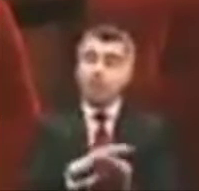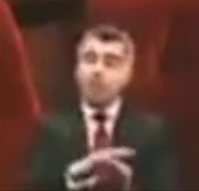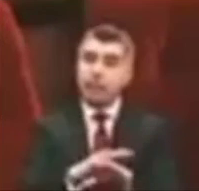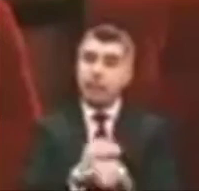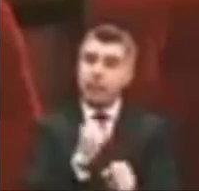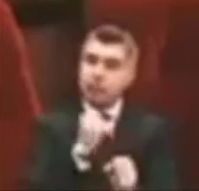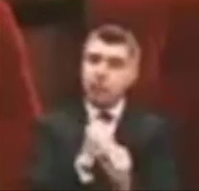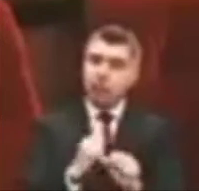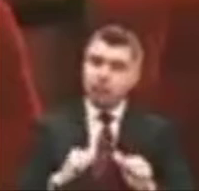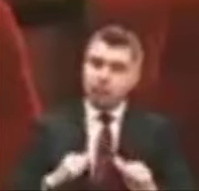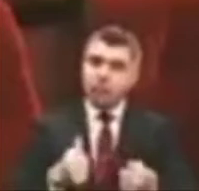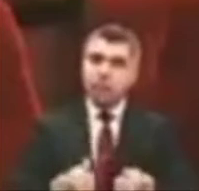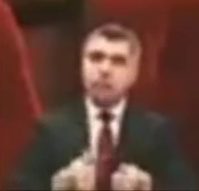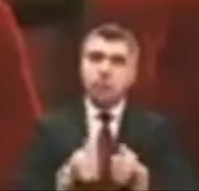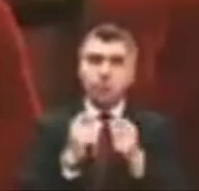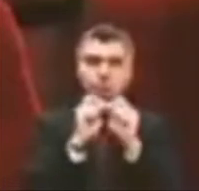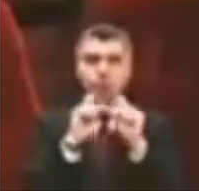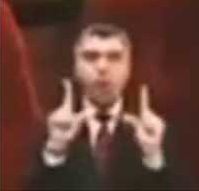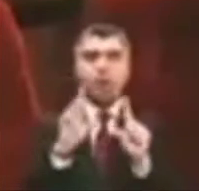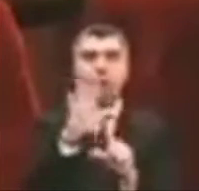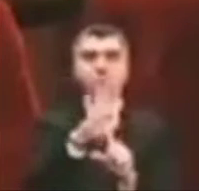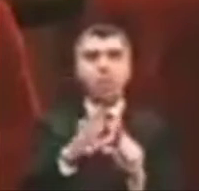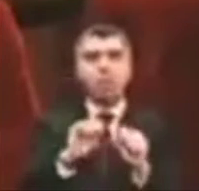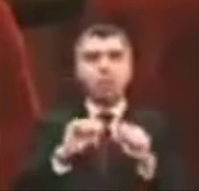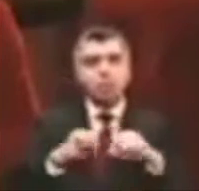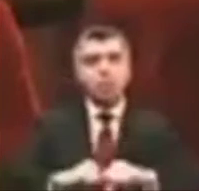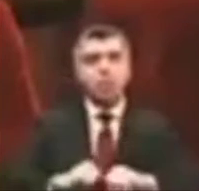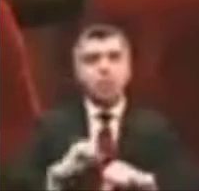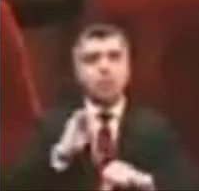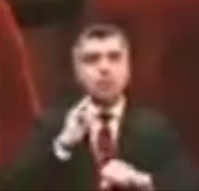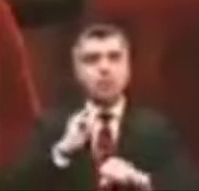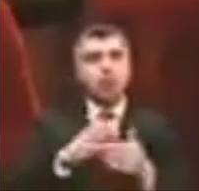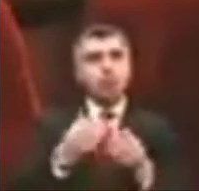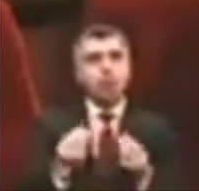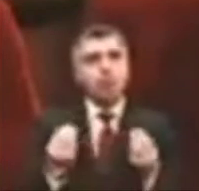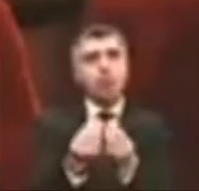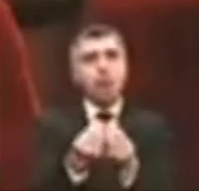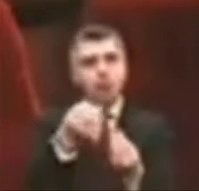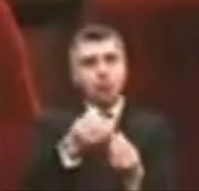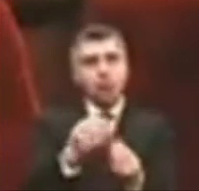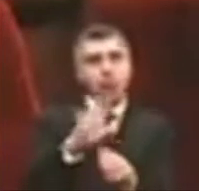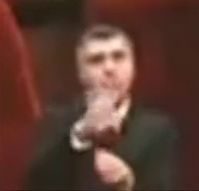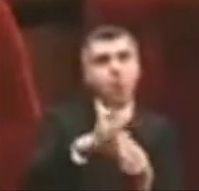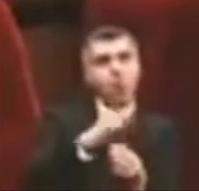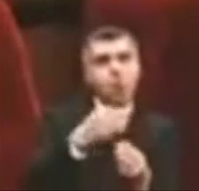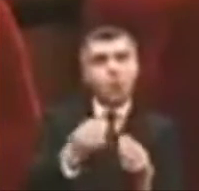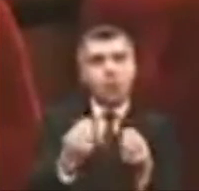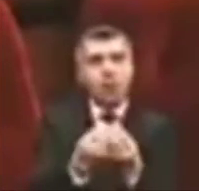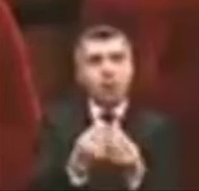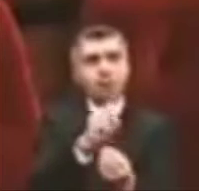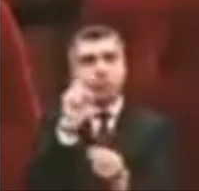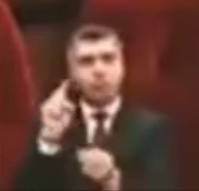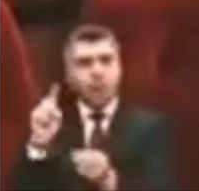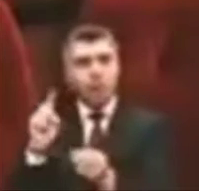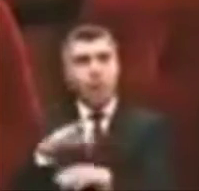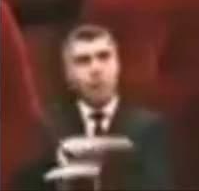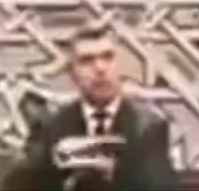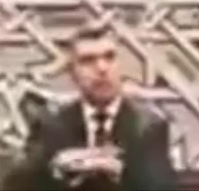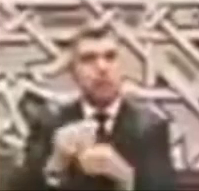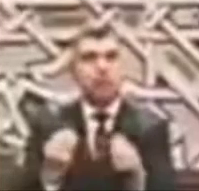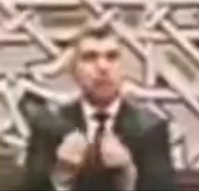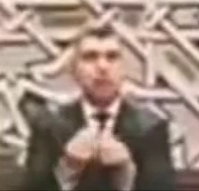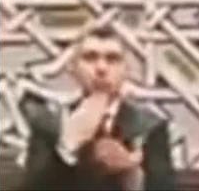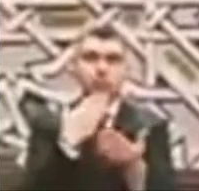كاين والرؤيه كاينه وغادي نفعلوها في جانب الشركاء ديالنا المحليين من جهات وجماعات ترابيه. شكرا.